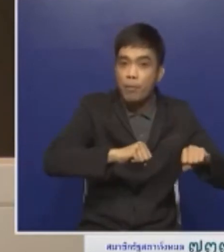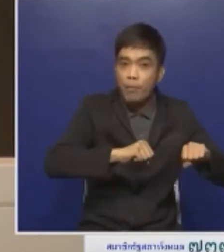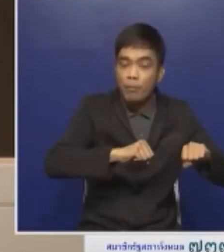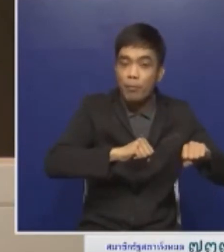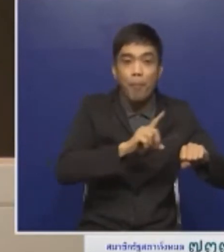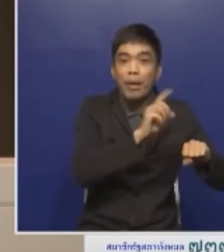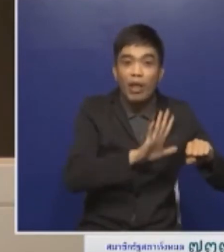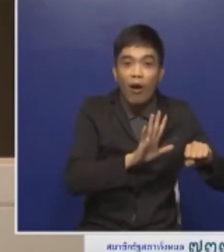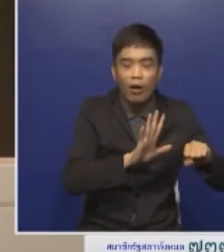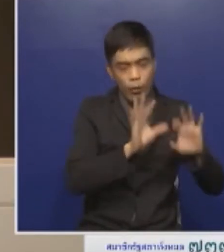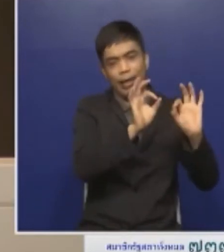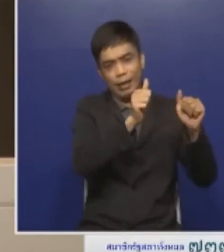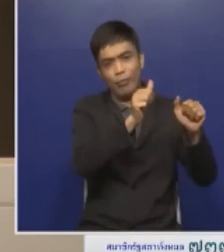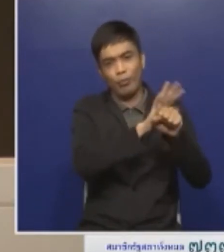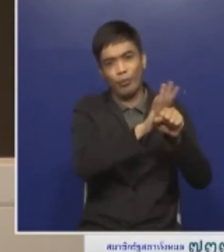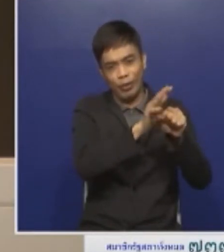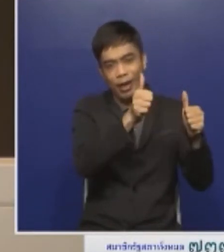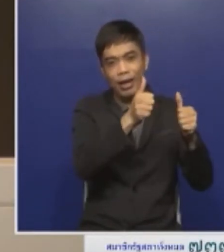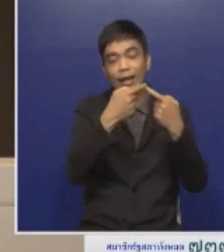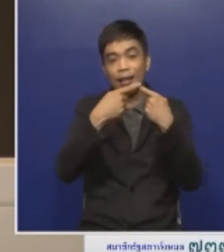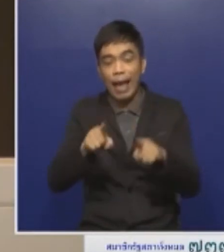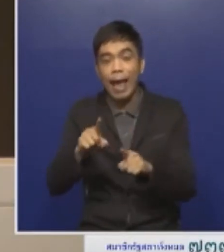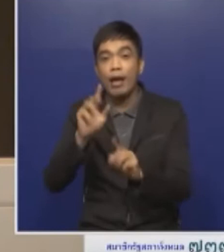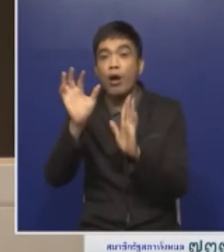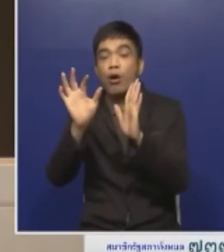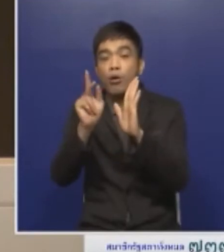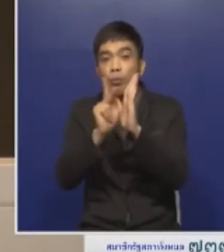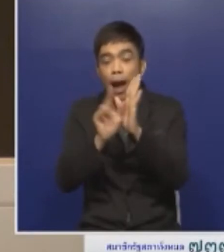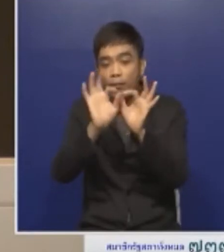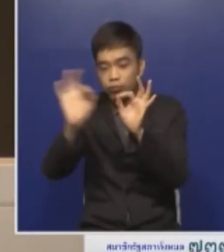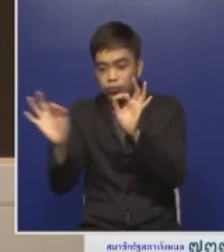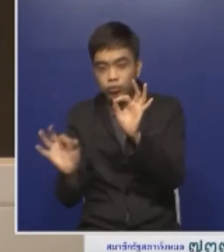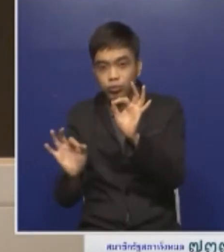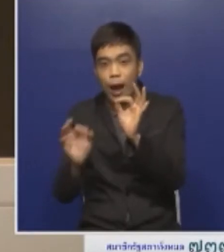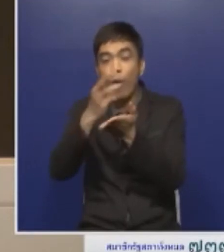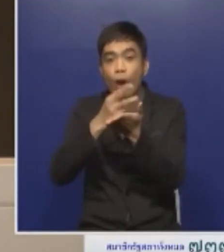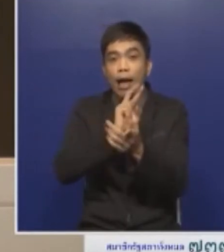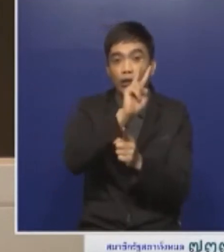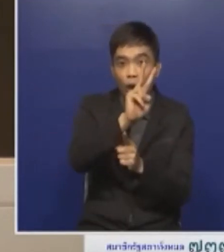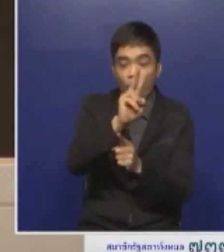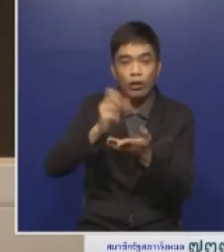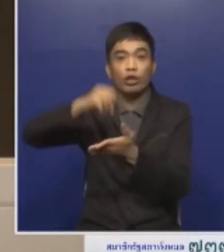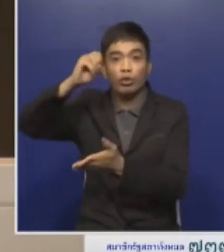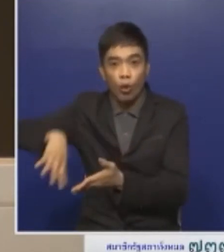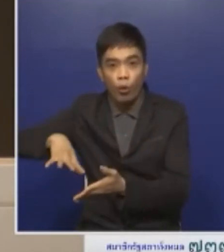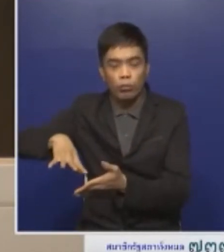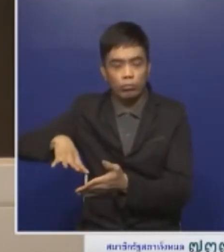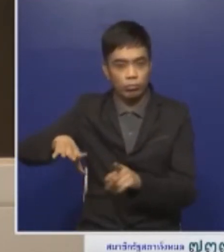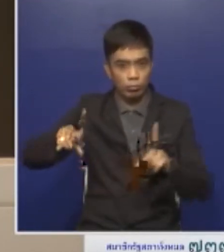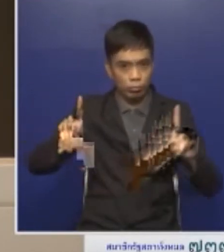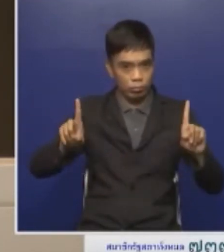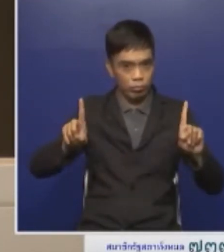้แต่ถวรำหนุลของความเห็นจากที่ผู้ชุมว